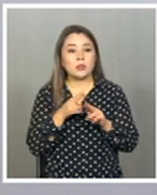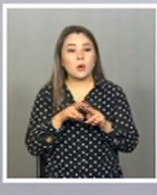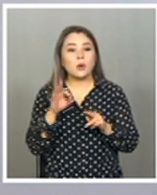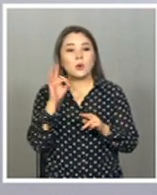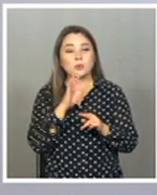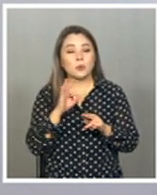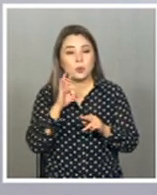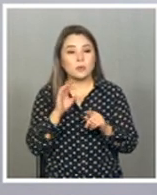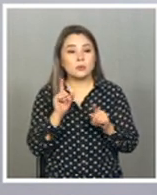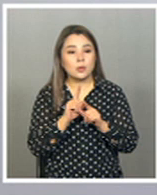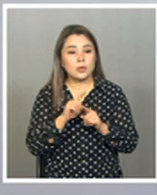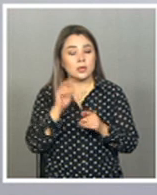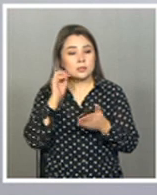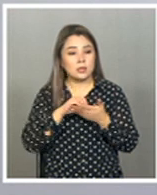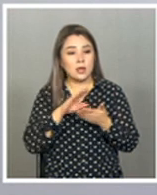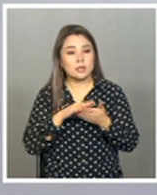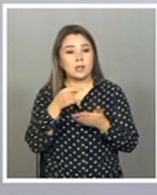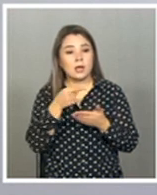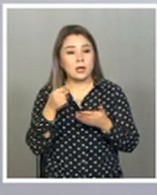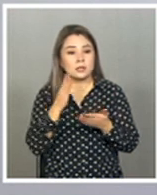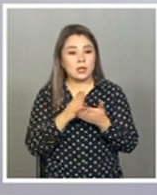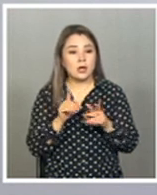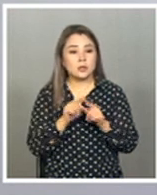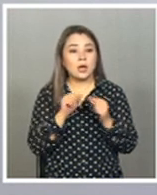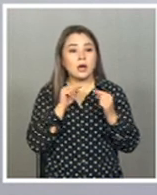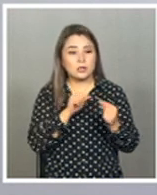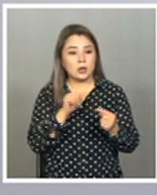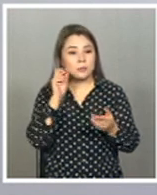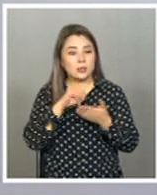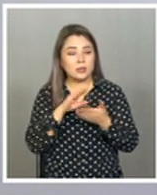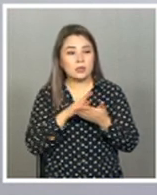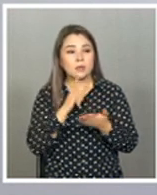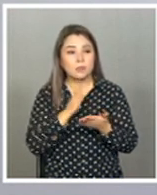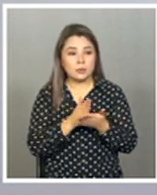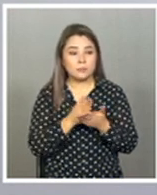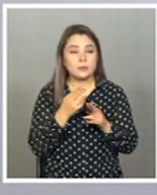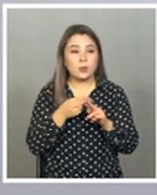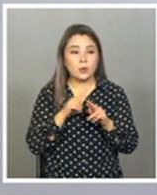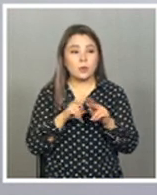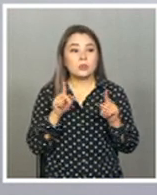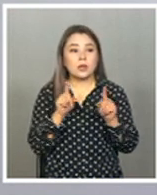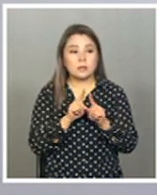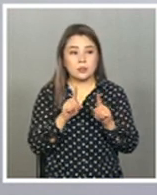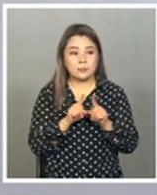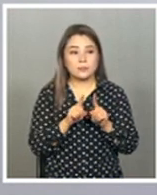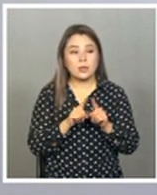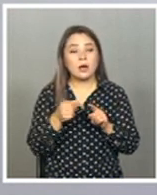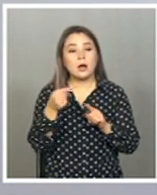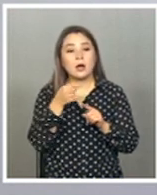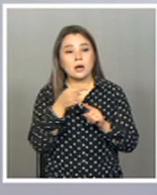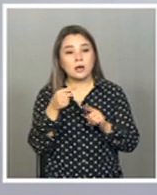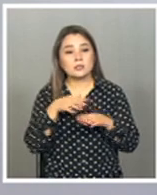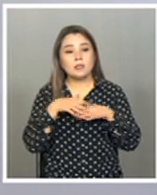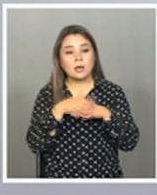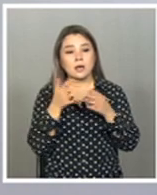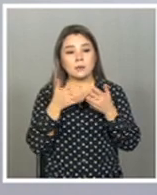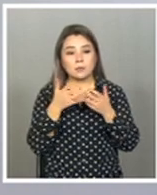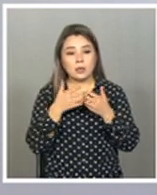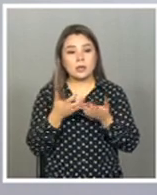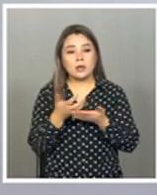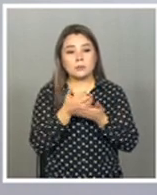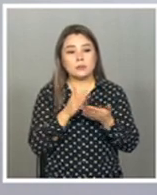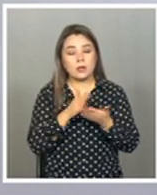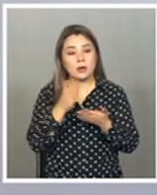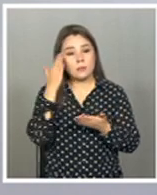санды азайтқанда сол санға қарама-қарсы сан шығады. Сонымен қатар азайту амалының терімділік